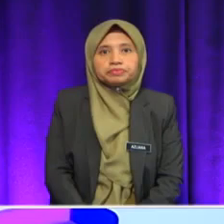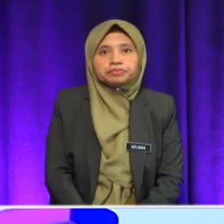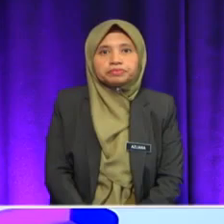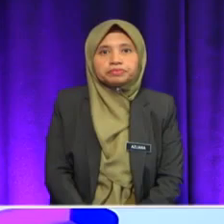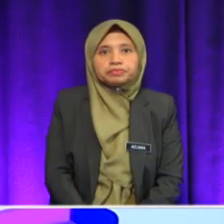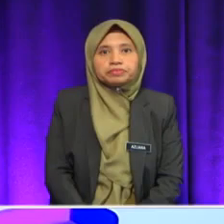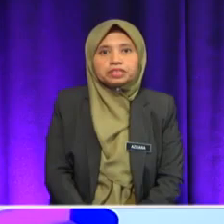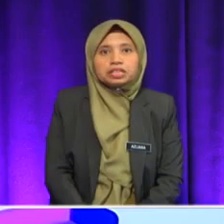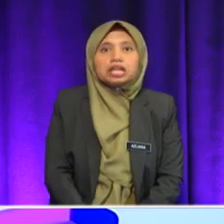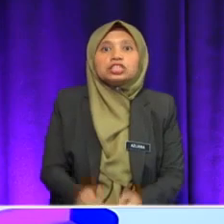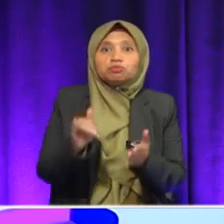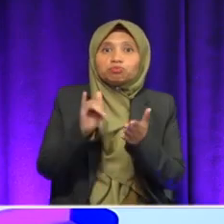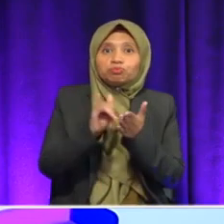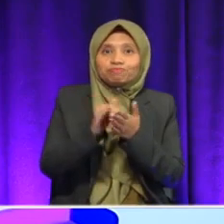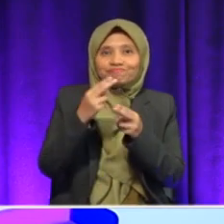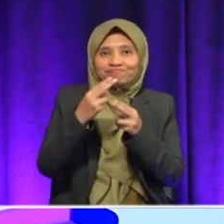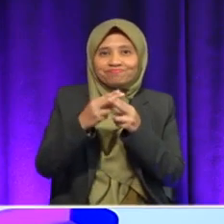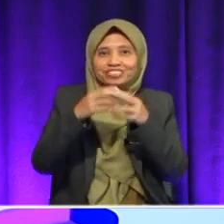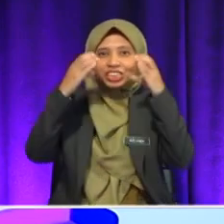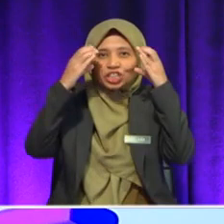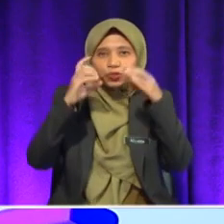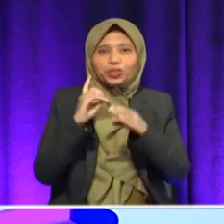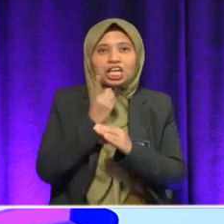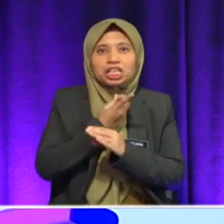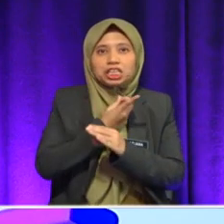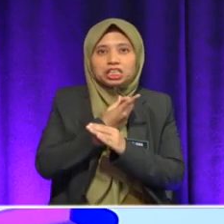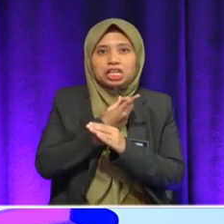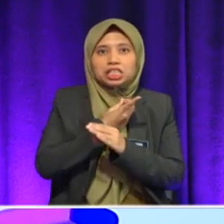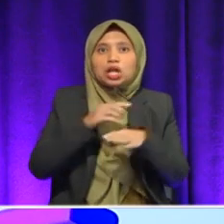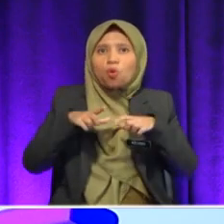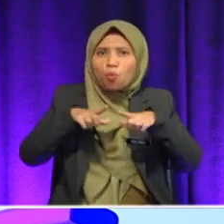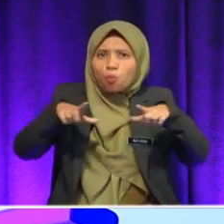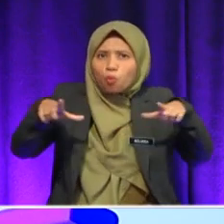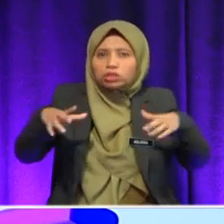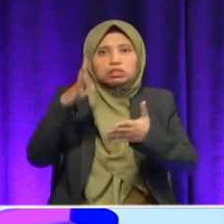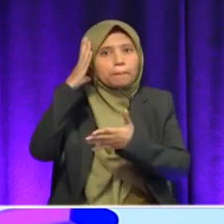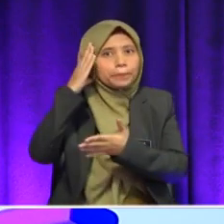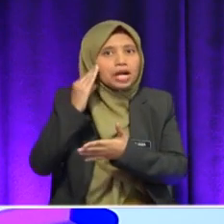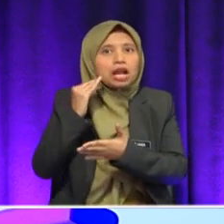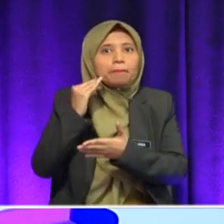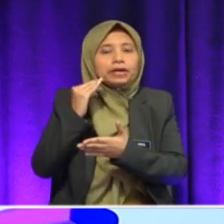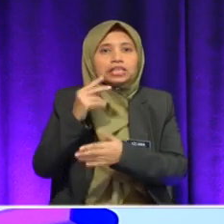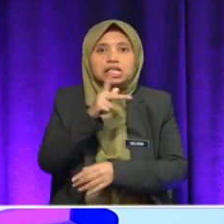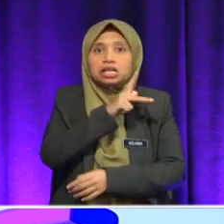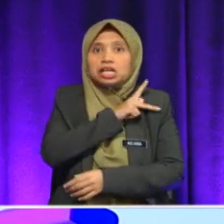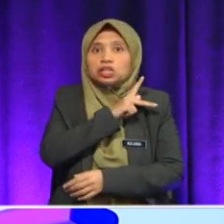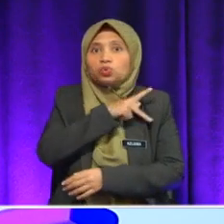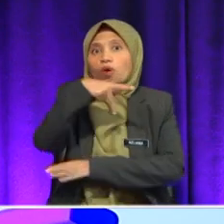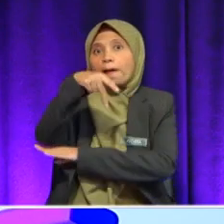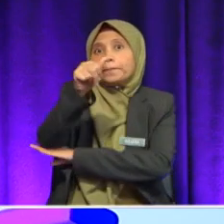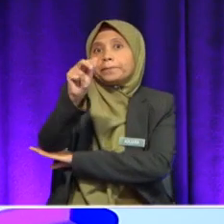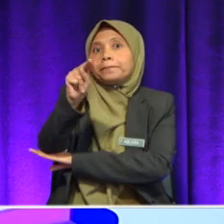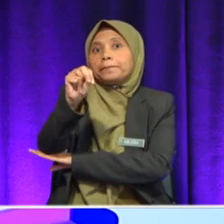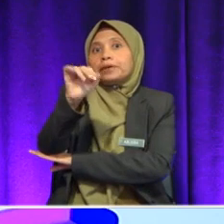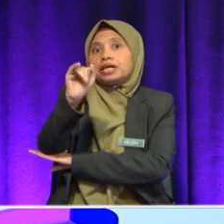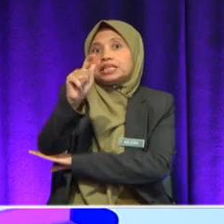dan itu jago kita bukan seorang yang biasa-biasa luas pengalamannya dan merupakan seorang ketua panitia pendidikan seni visual